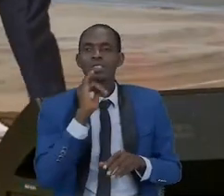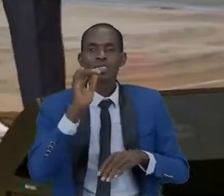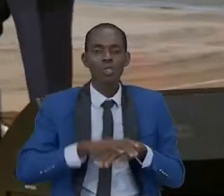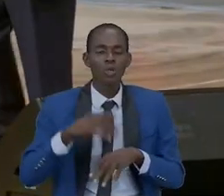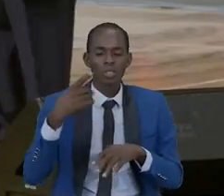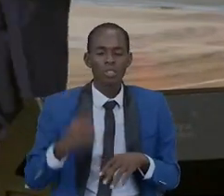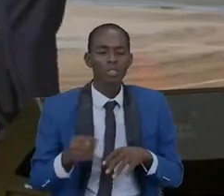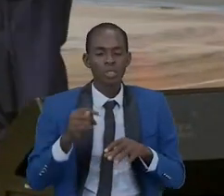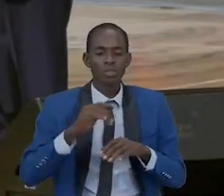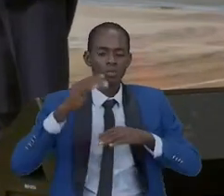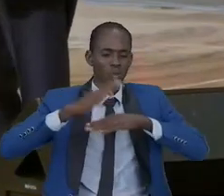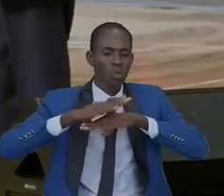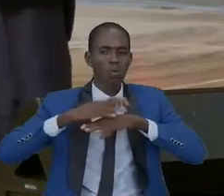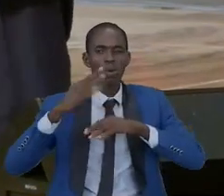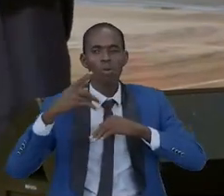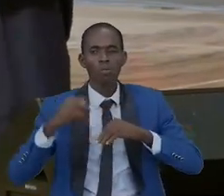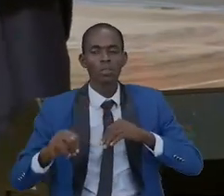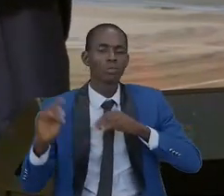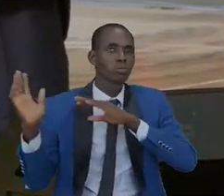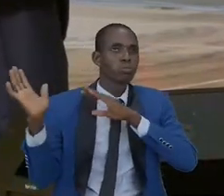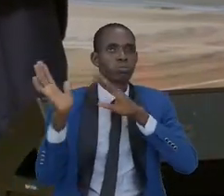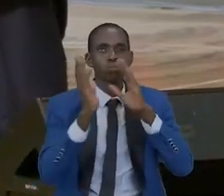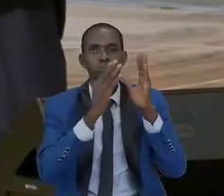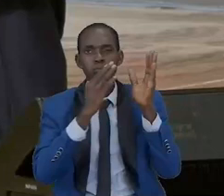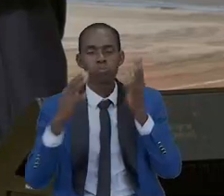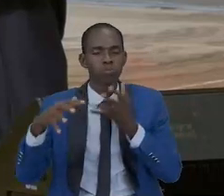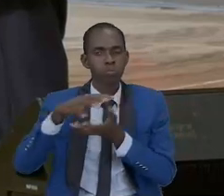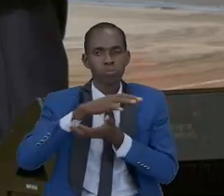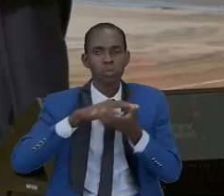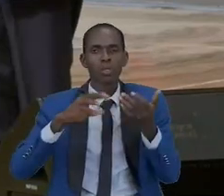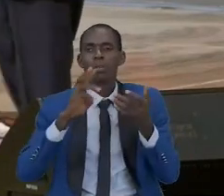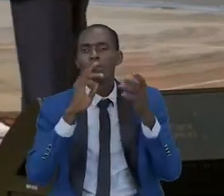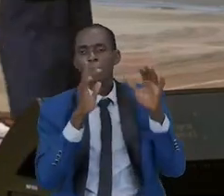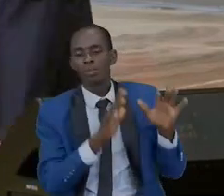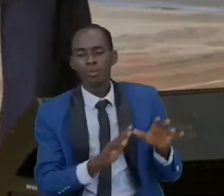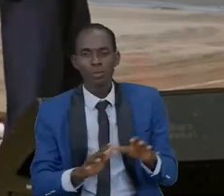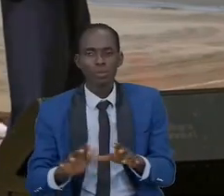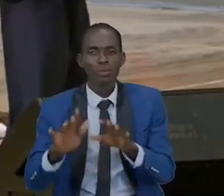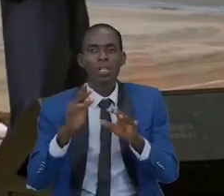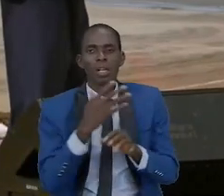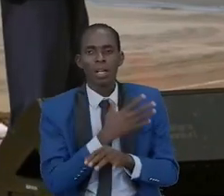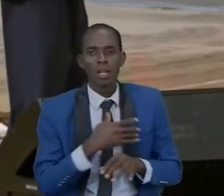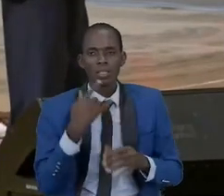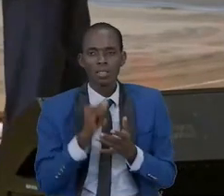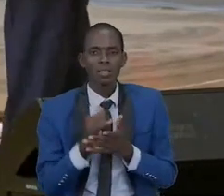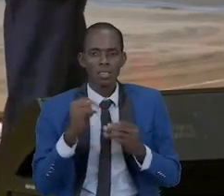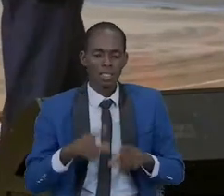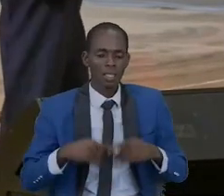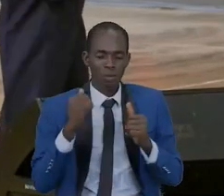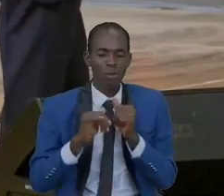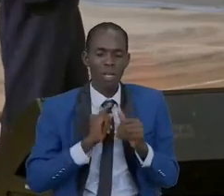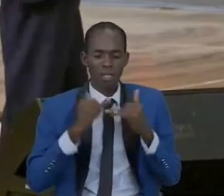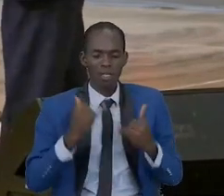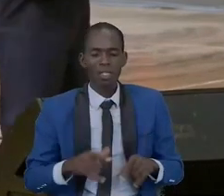calme-toi qu'est-ce que est toujours au-dessus des tempêtes orageuses je suis au-dessus de mes tempêtes orageuses